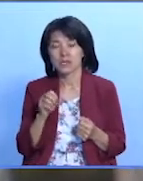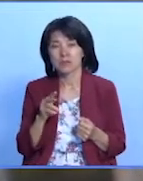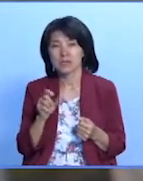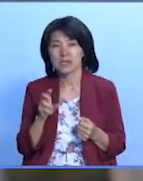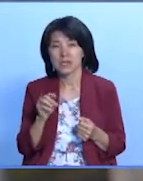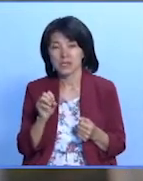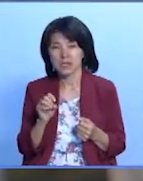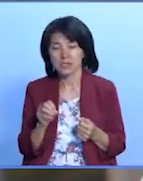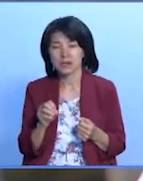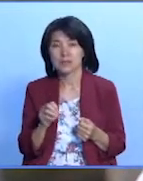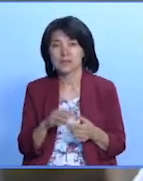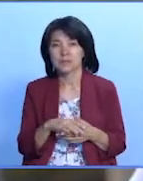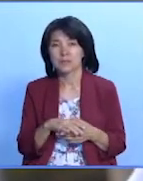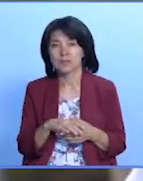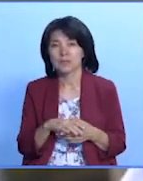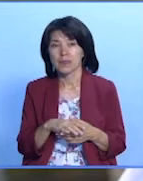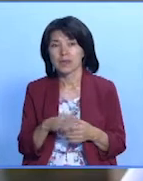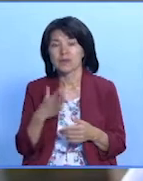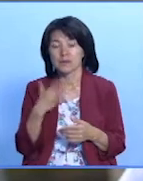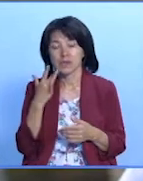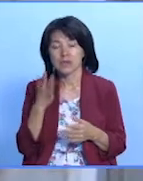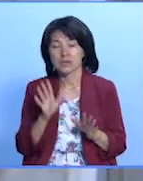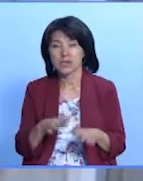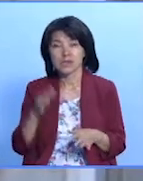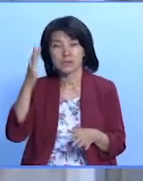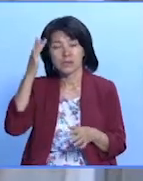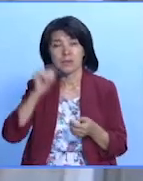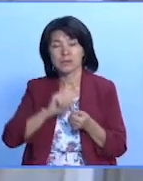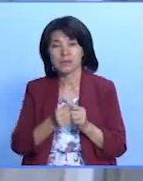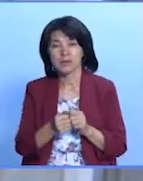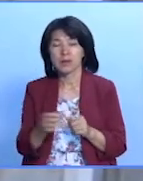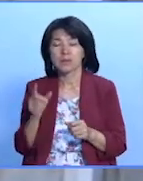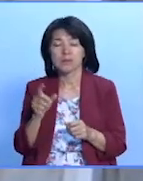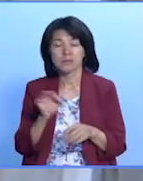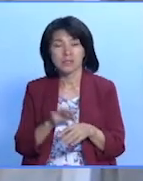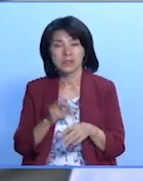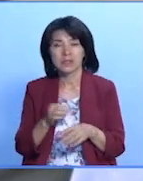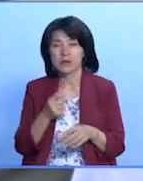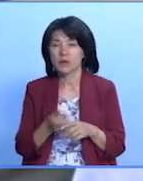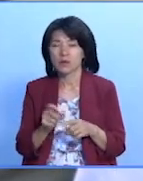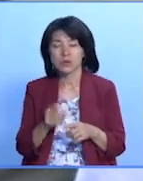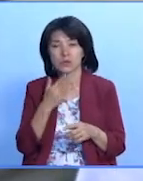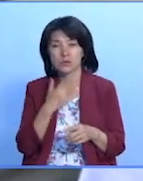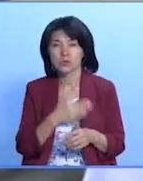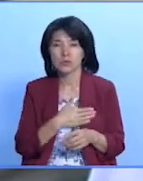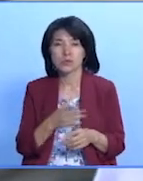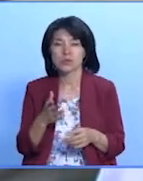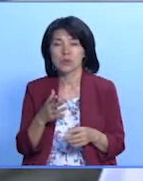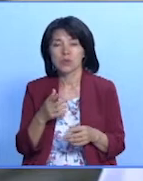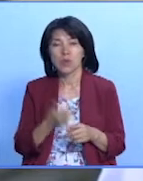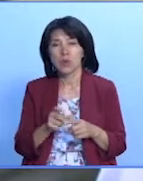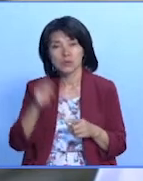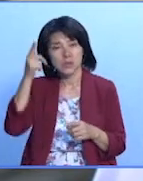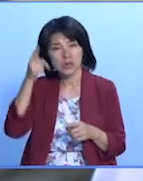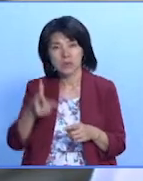грамотные. Гульбаршин Хасеновна навсегда останется у нас в памяти. Больные ее очень любили. Она очень грамотная.